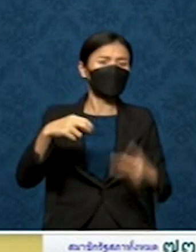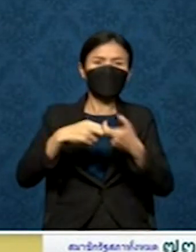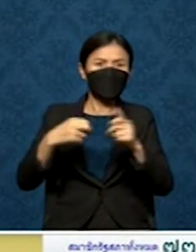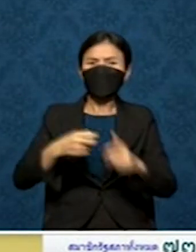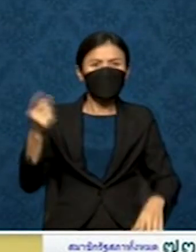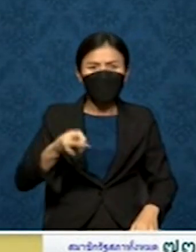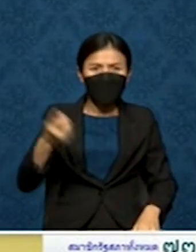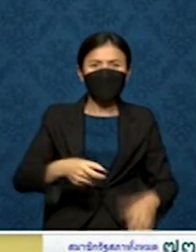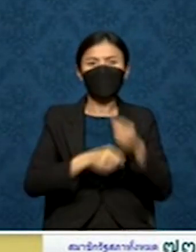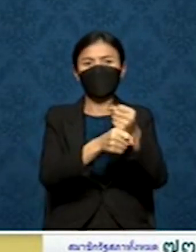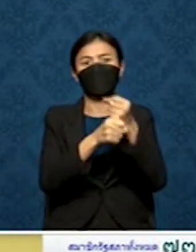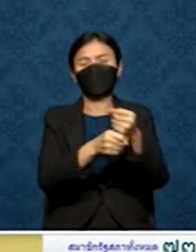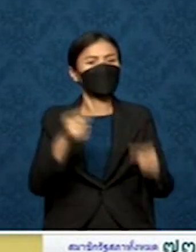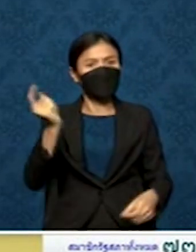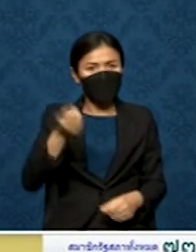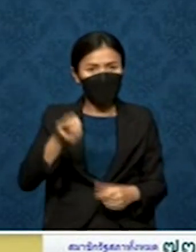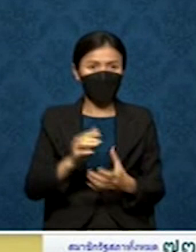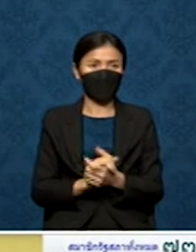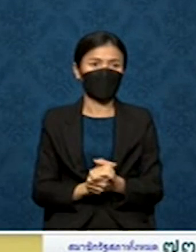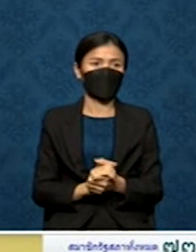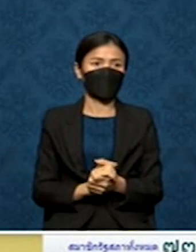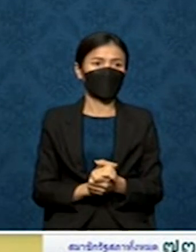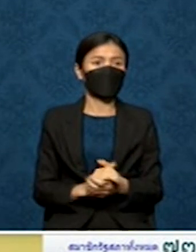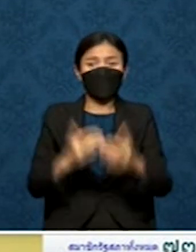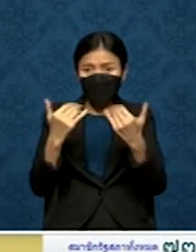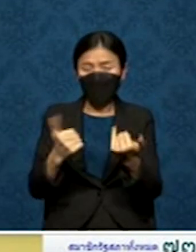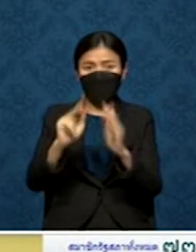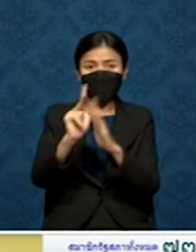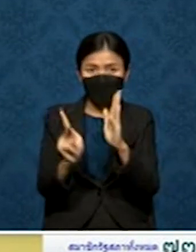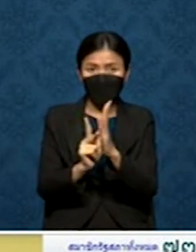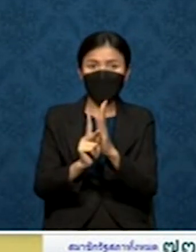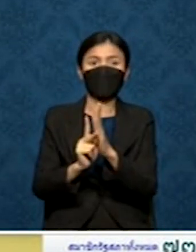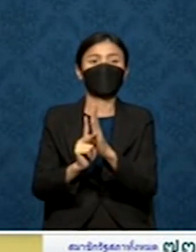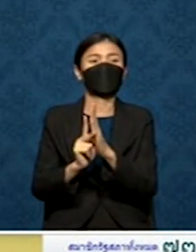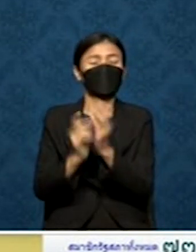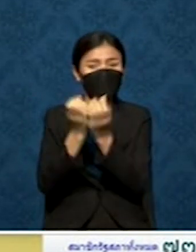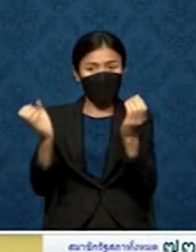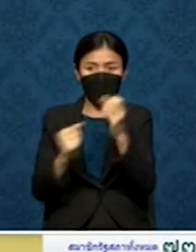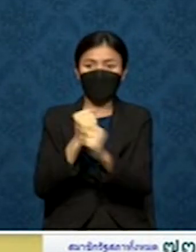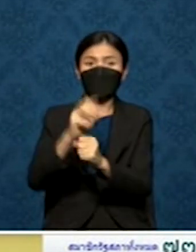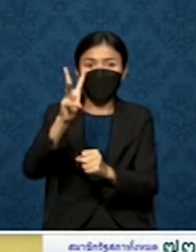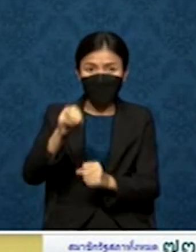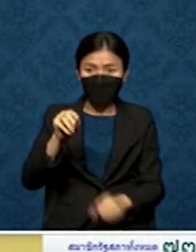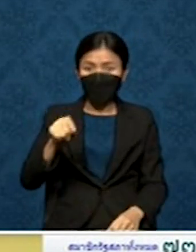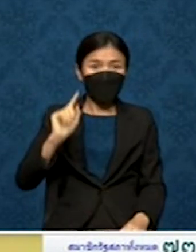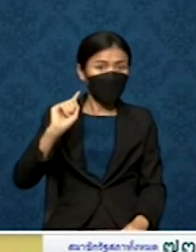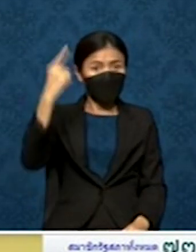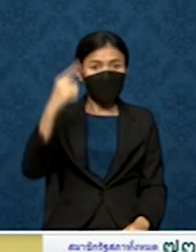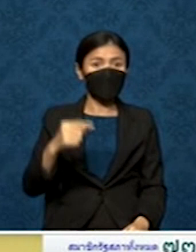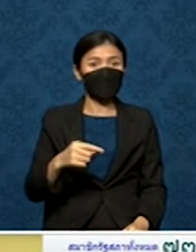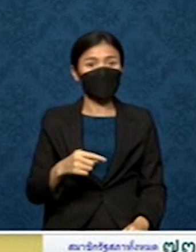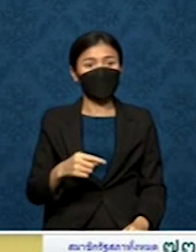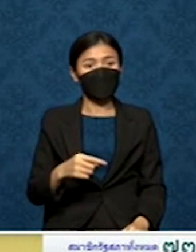อีกจึงเกิดรัฐธรรมนูญฉบับนี้ฮะปี60เนี่ยอาจจะไม่สมบูรณ์